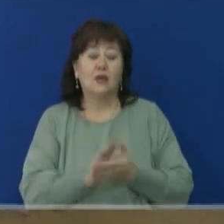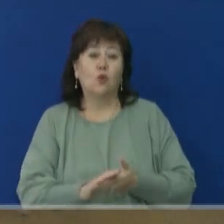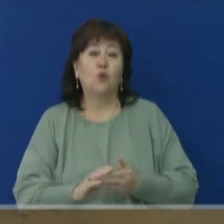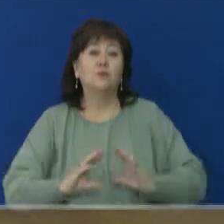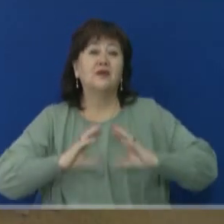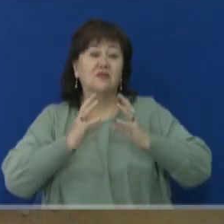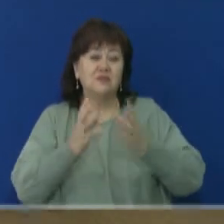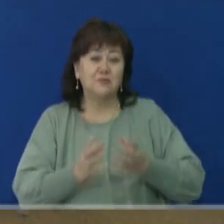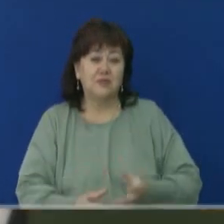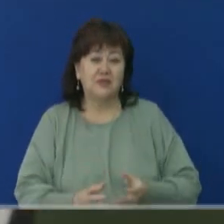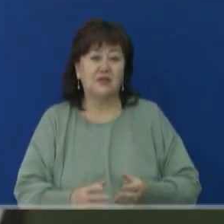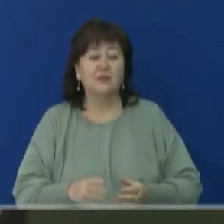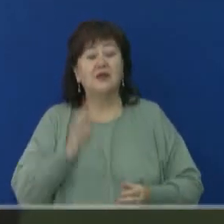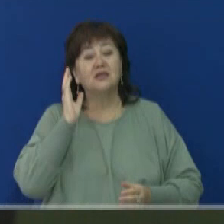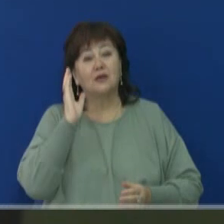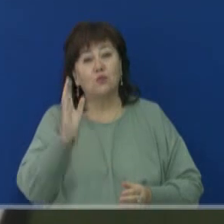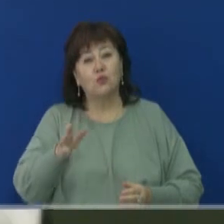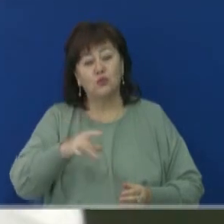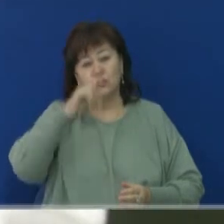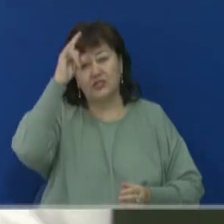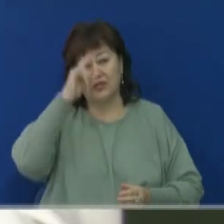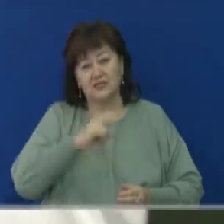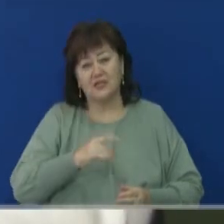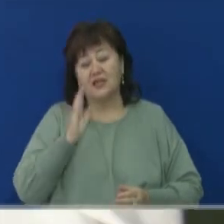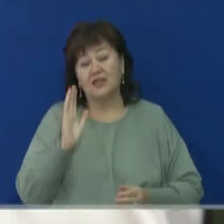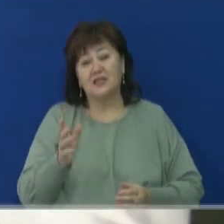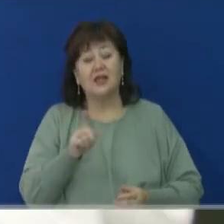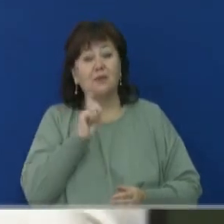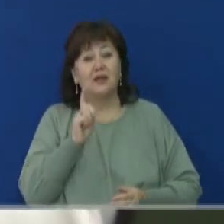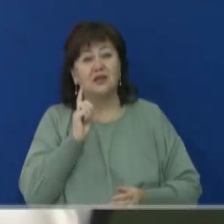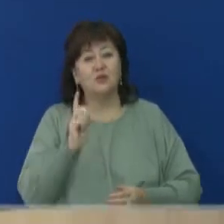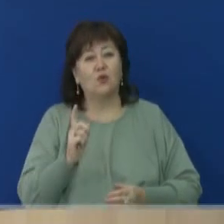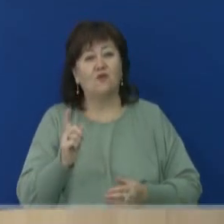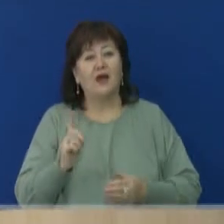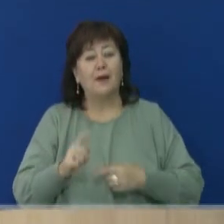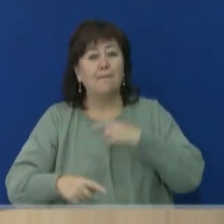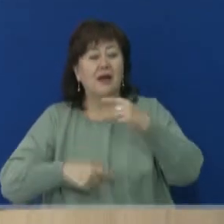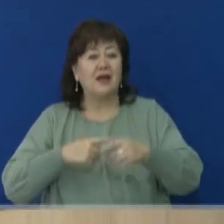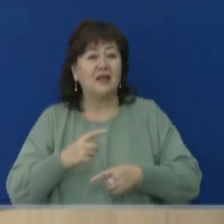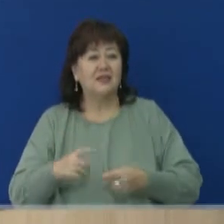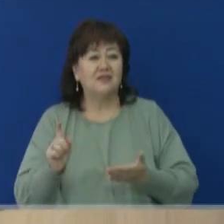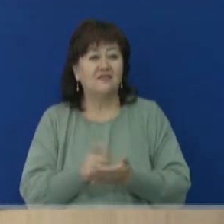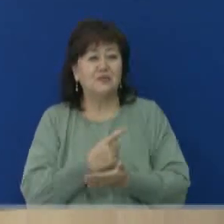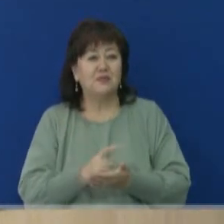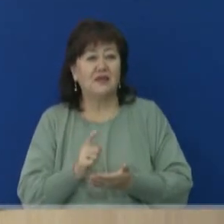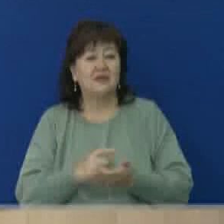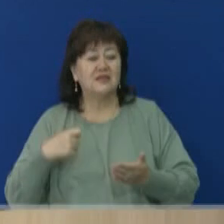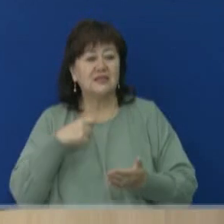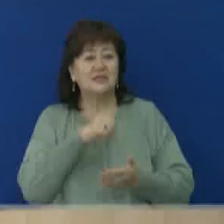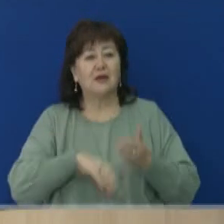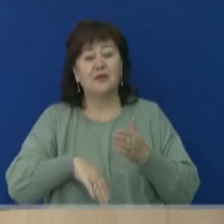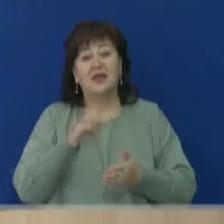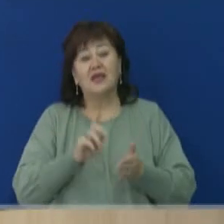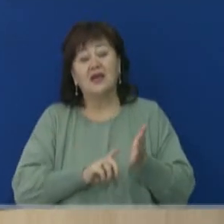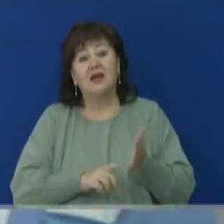кезеңде ұлттың, елдің болашағы жас ұрпақ тәрбиесіне де ерекше көңіл бөлінуде. Өркениетке бастар жолдың бастауы мектеп